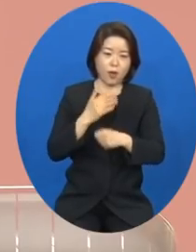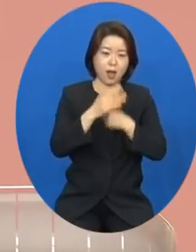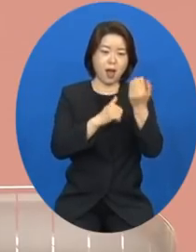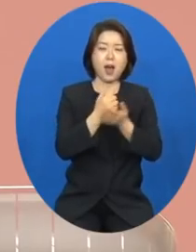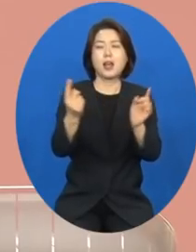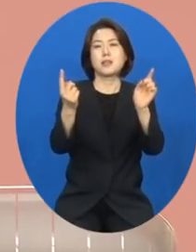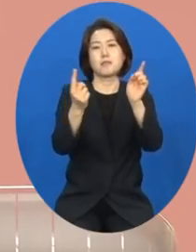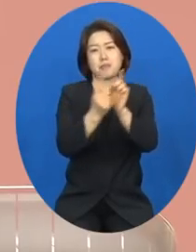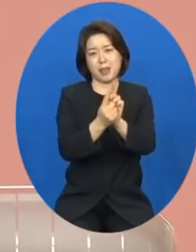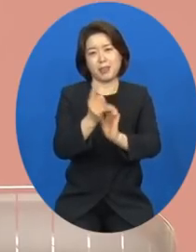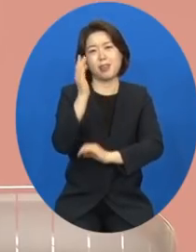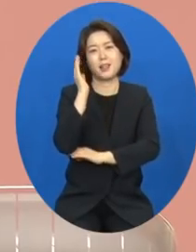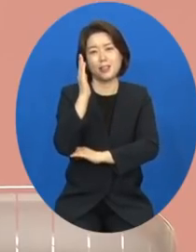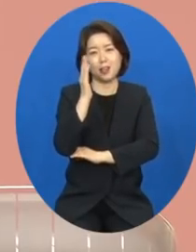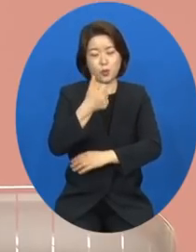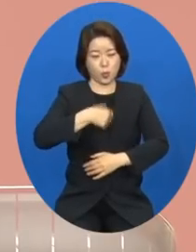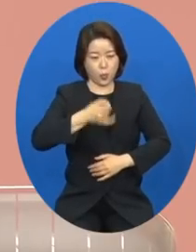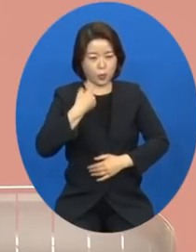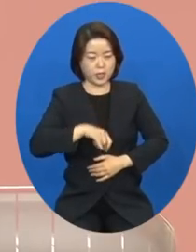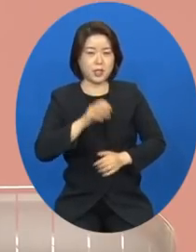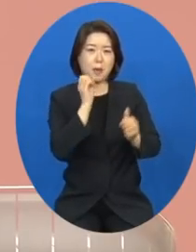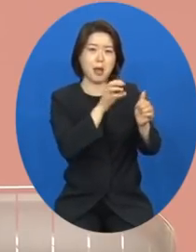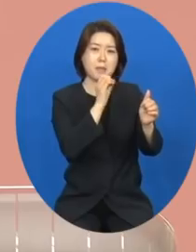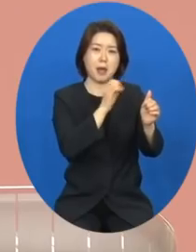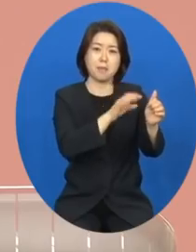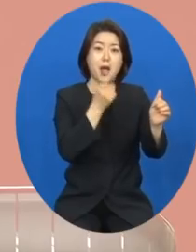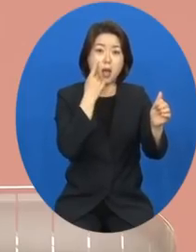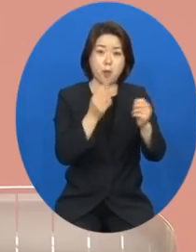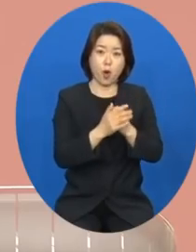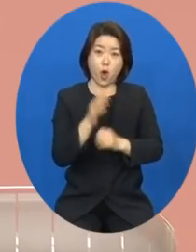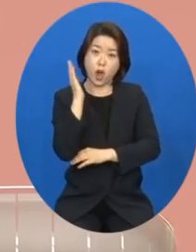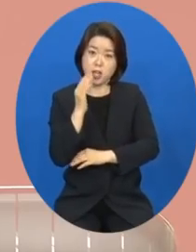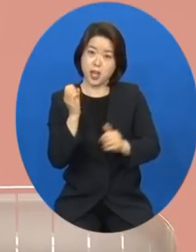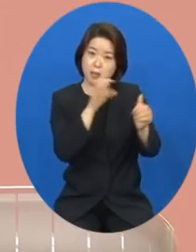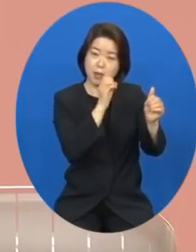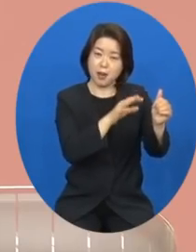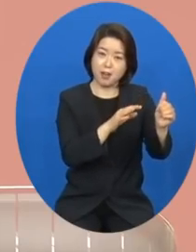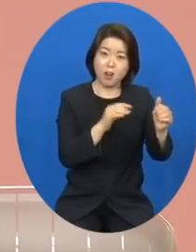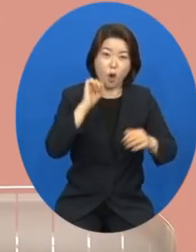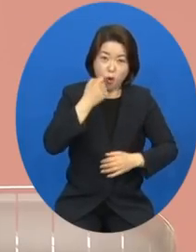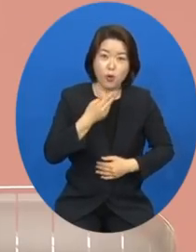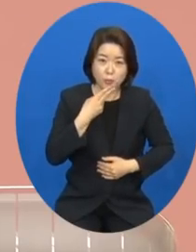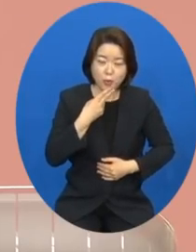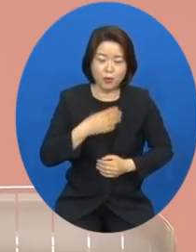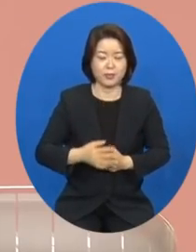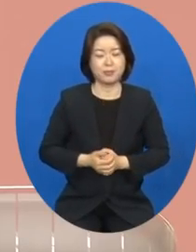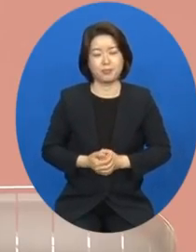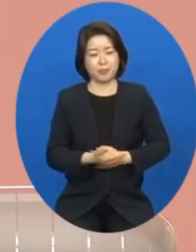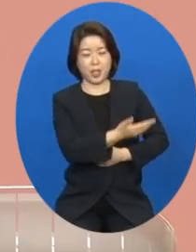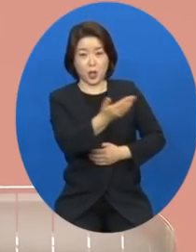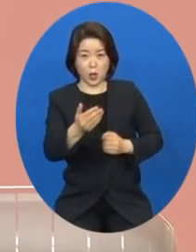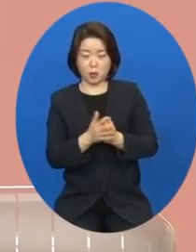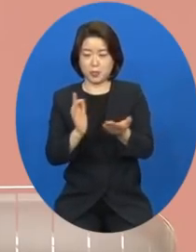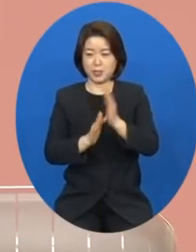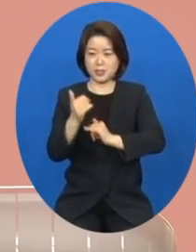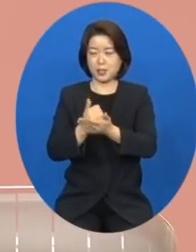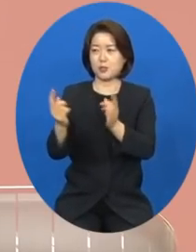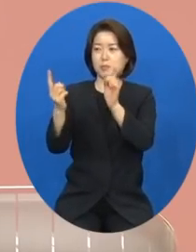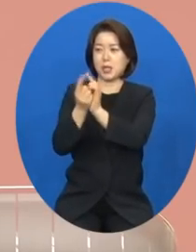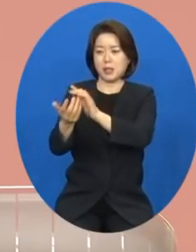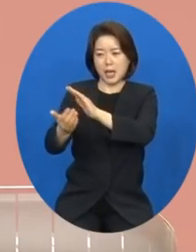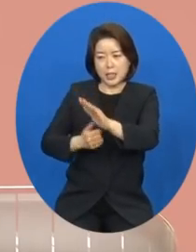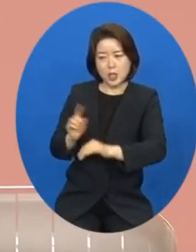이야기를 자녀들에게 들려 주라 는 거예요 뭐 이야기 들려주는 거 어렵지 않죠 여러분들이 예수님을 만나게 전에 어떻게